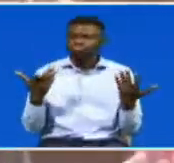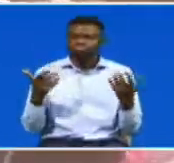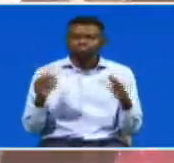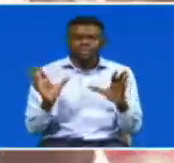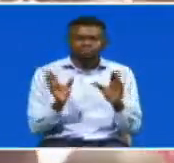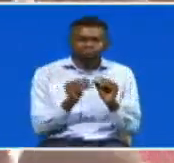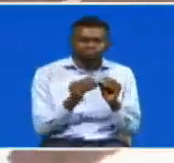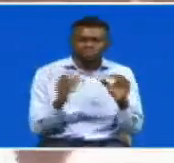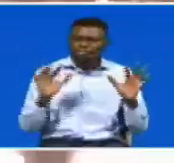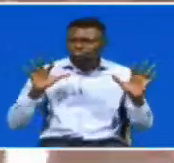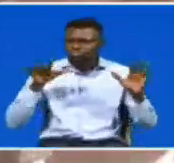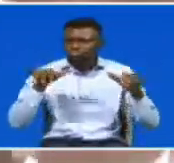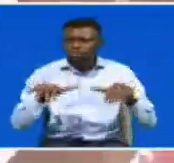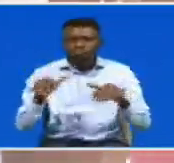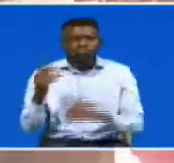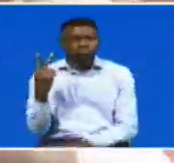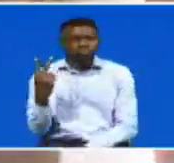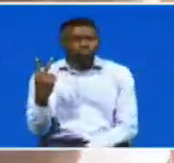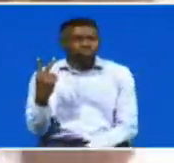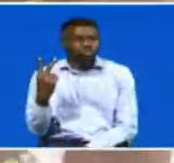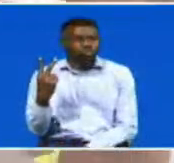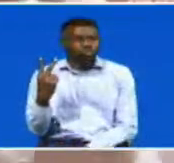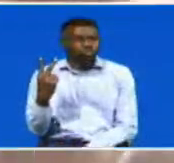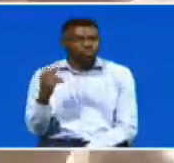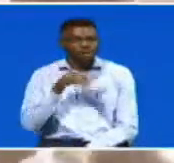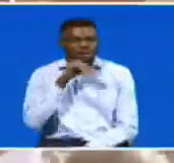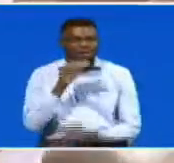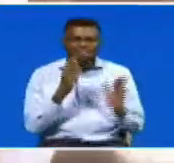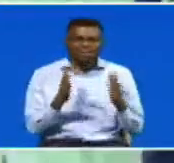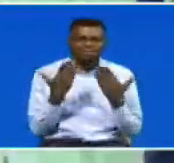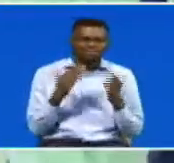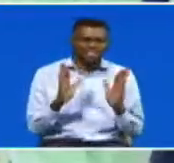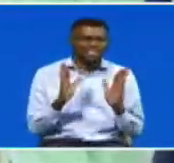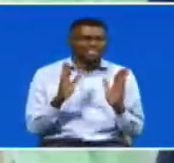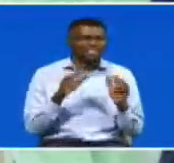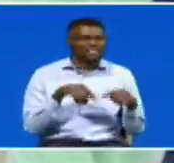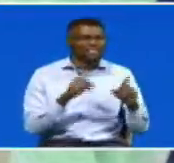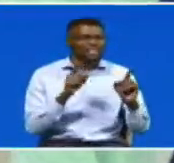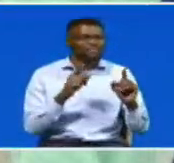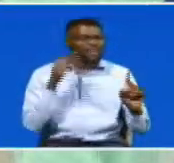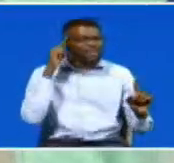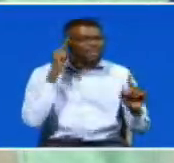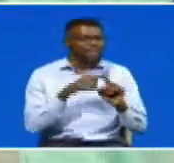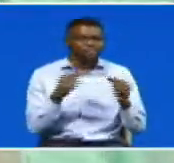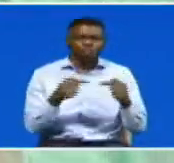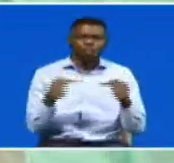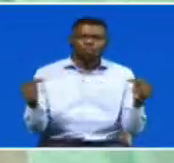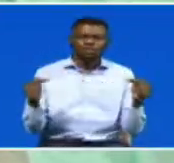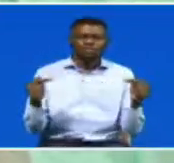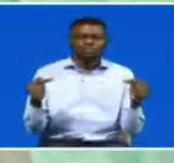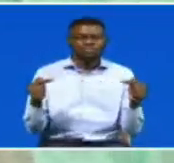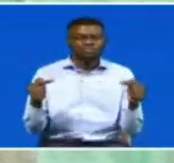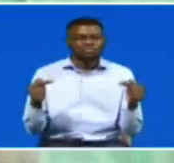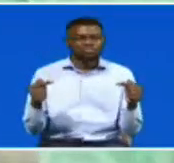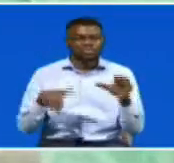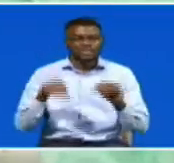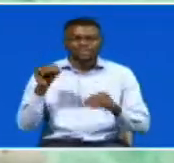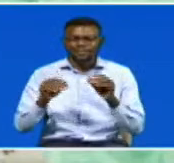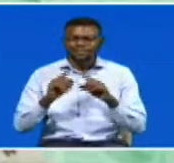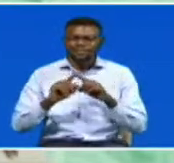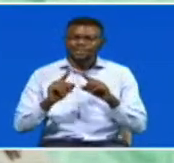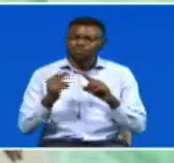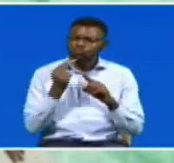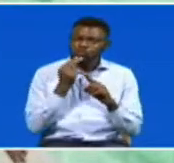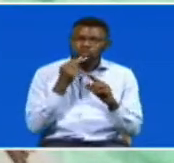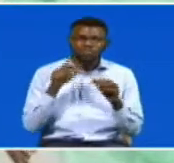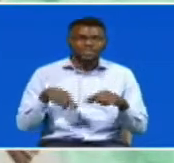shaka matokeo ya uchaguzi wa urais uliopita wa mwaka 2022, kiongozi wa Azimio Raila Odinga siku ya Jumanne